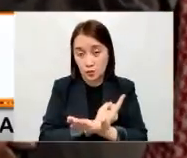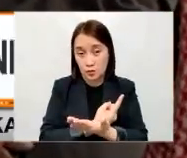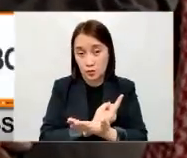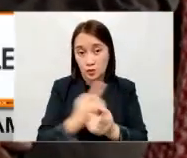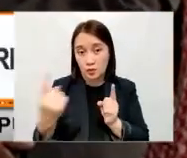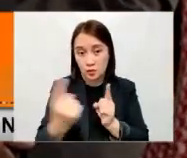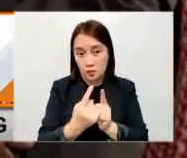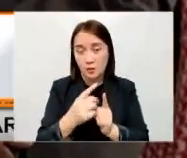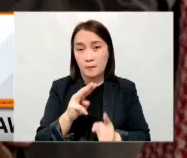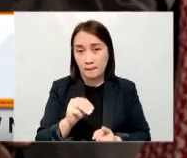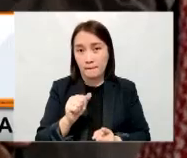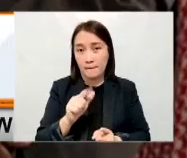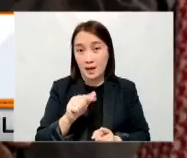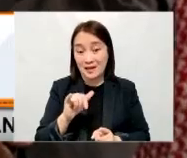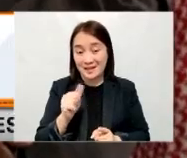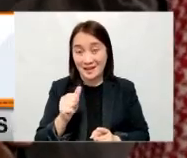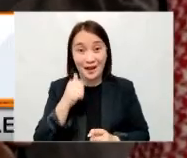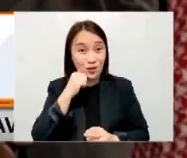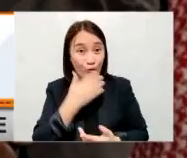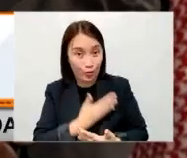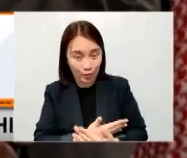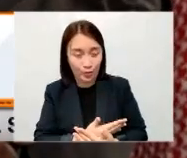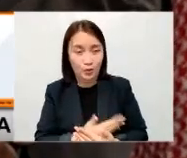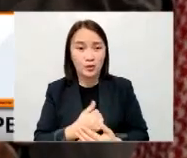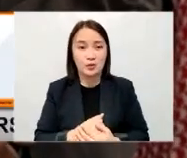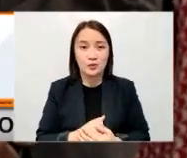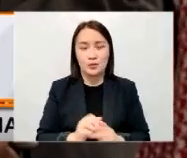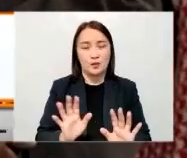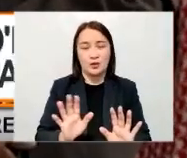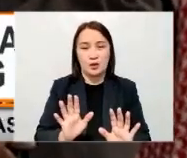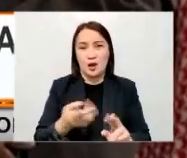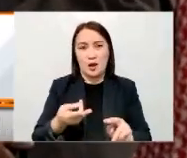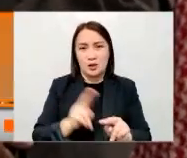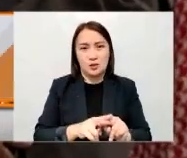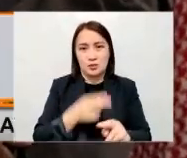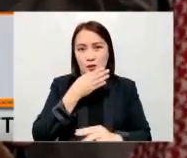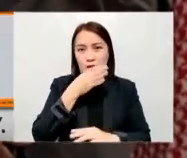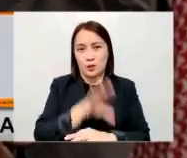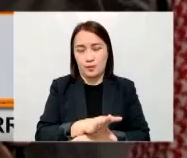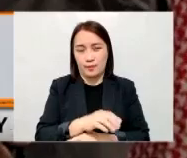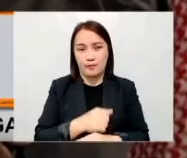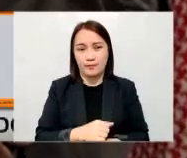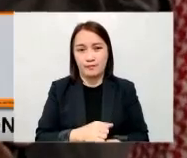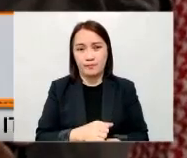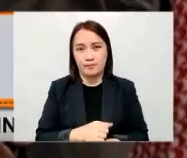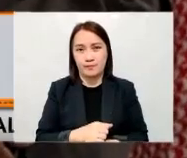I guess that says it all, you know. Ayaw na namin magbigay pa ng anumang karagdagang comment tungkol doon